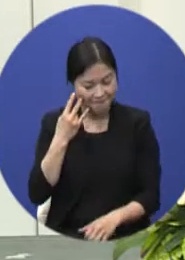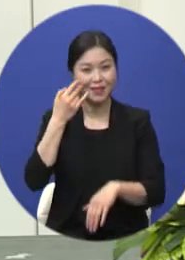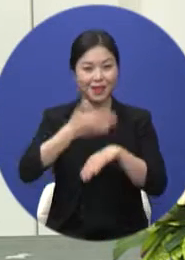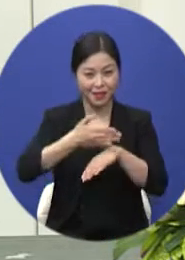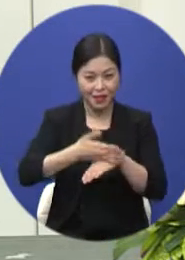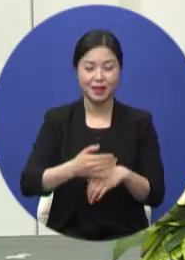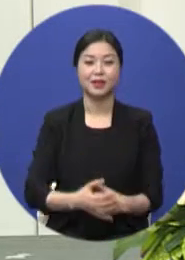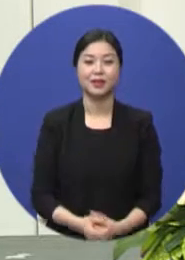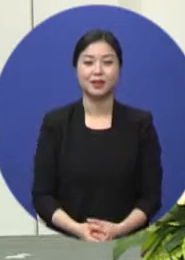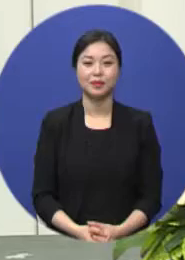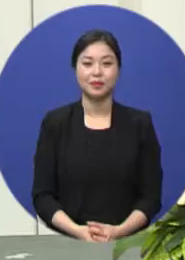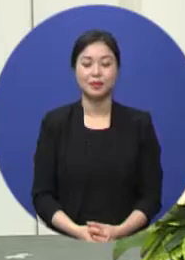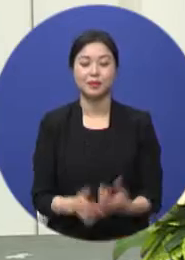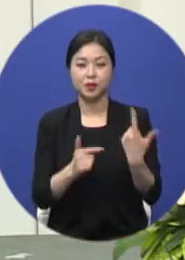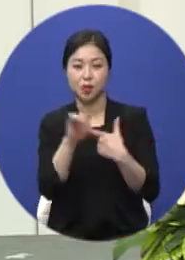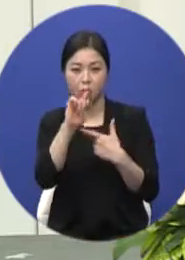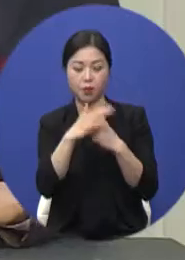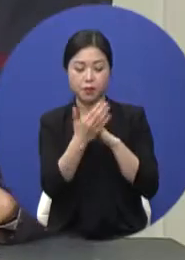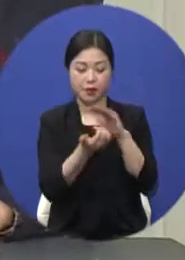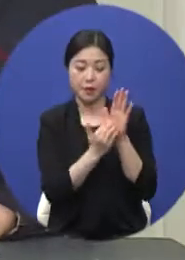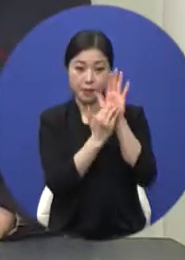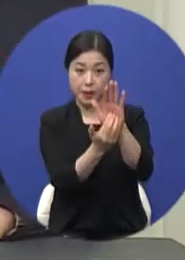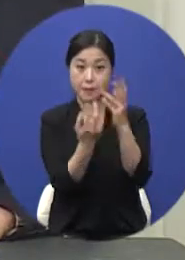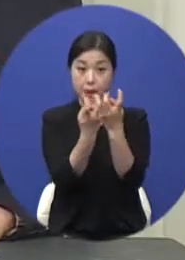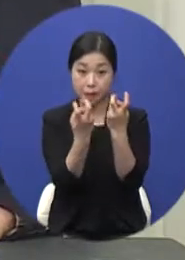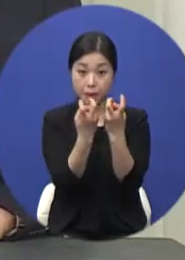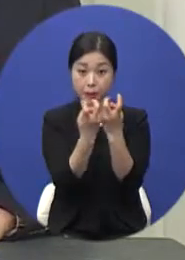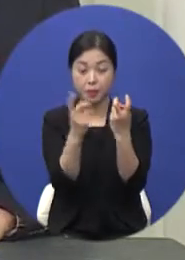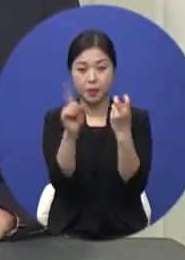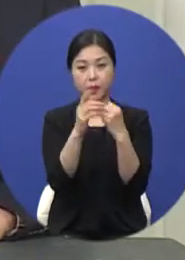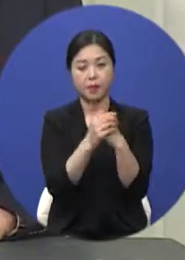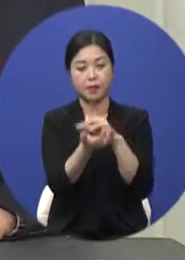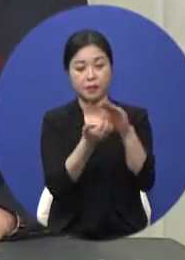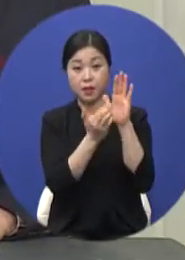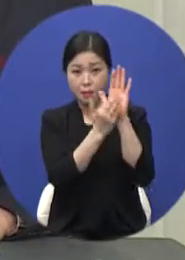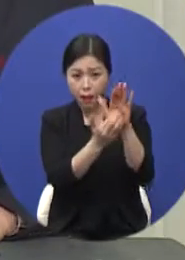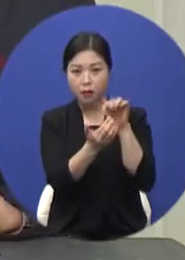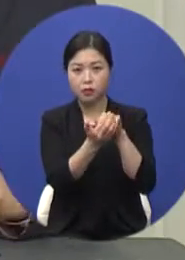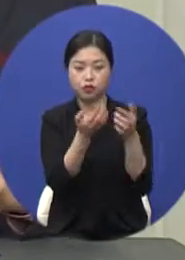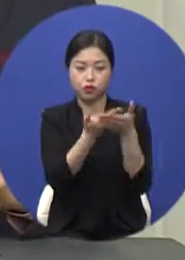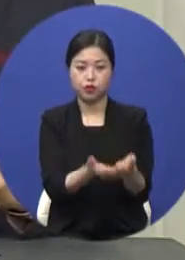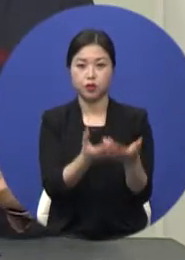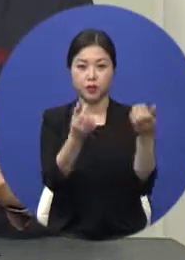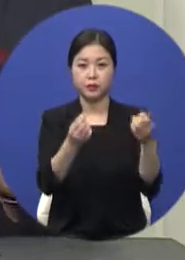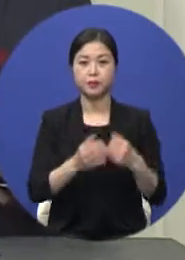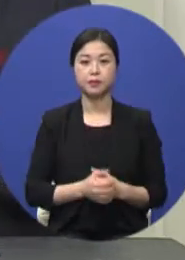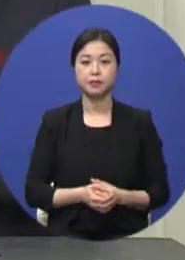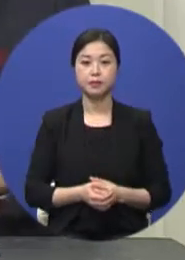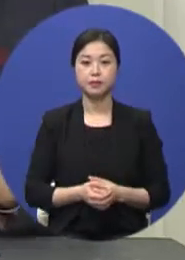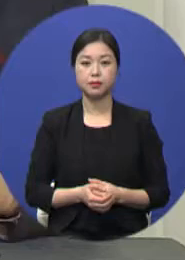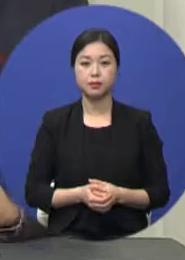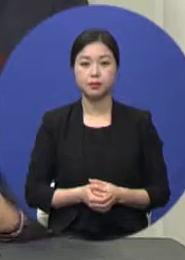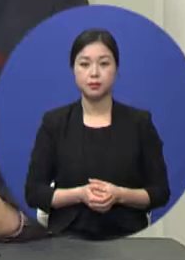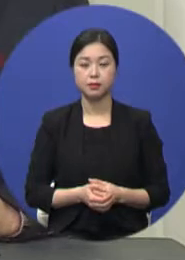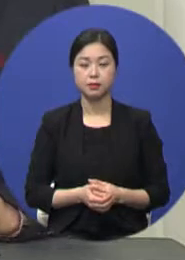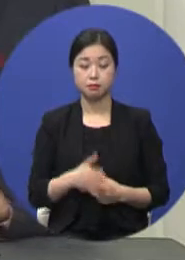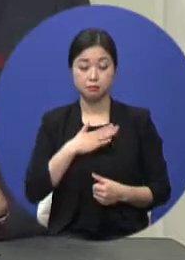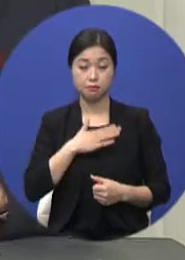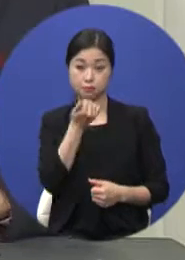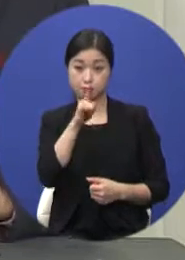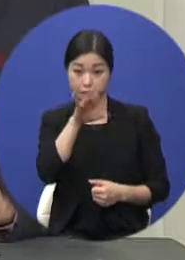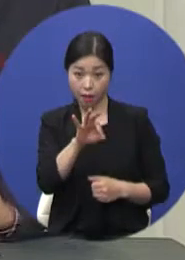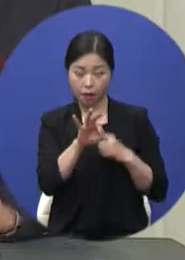감사합니다. 제가 네. 추가로 예방적인 방법을 말씀드렸는데 예방이 되게 중요하거든요. 네. 이제 만약에 저거 진짜 분비냉도